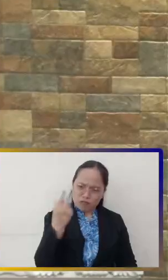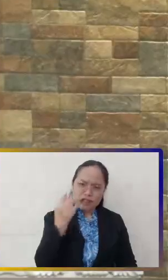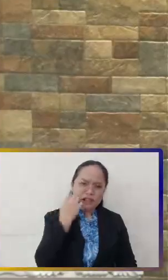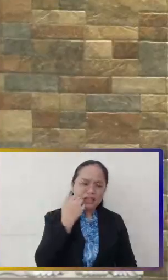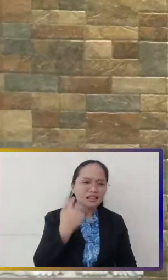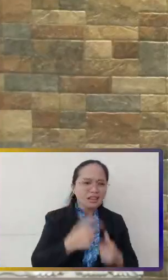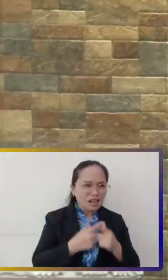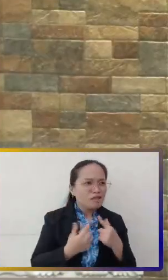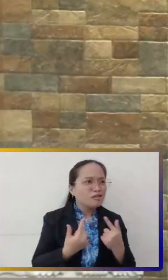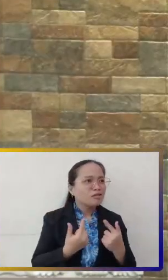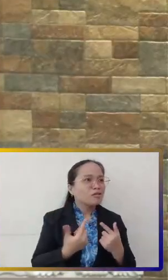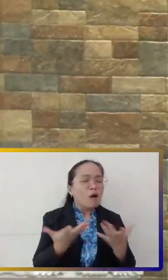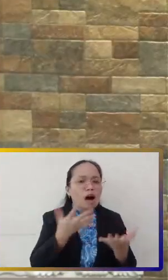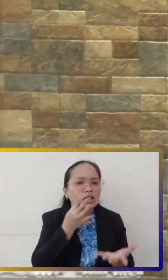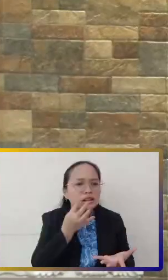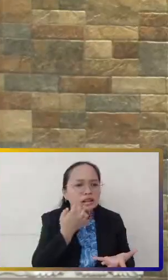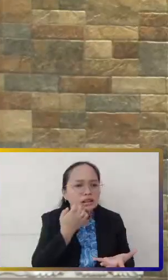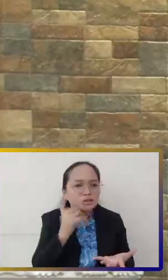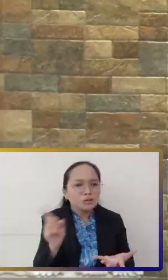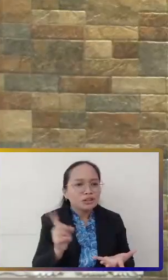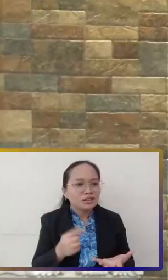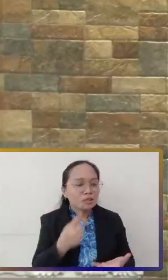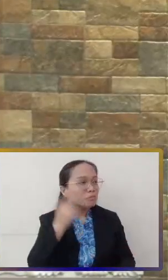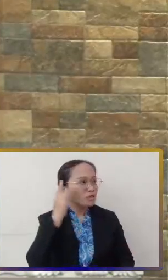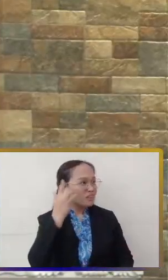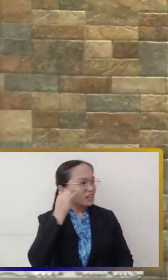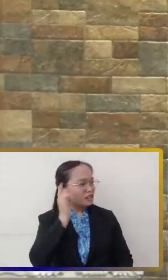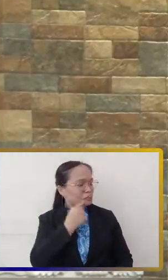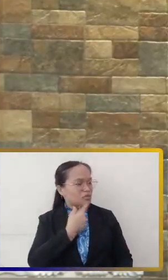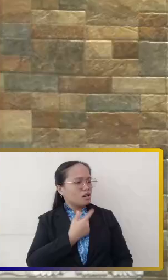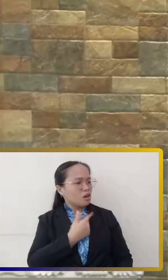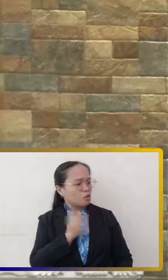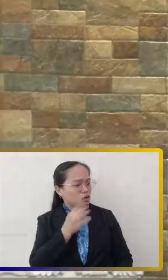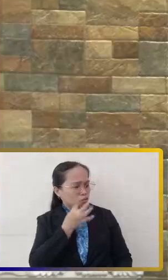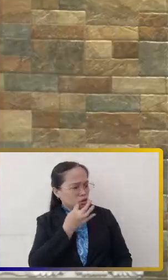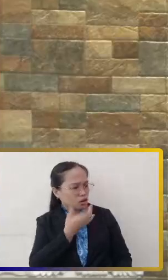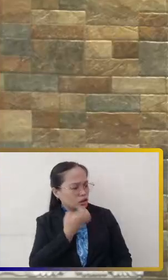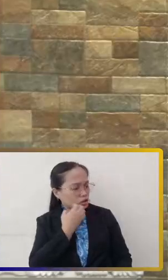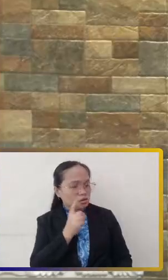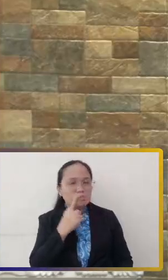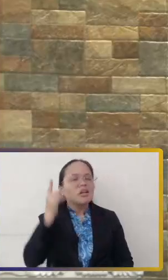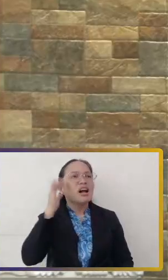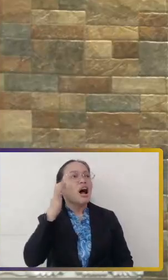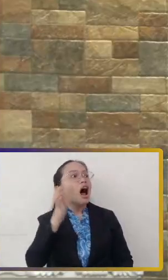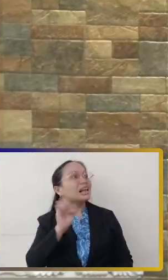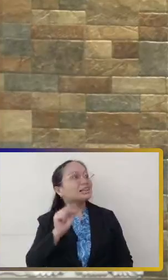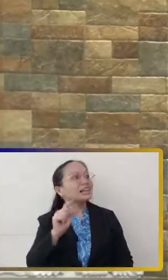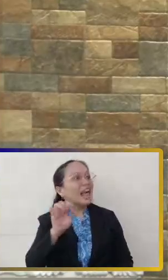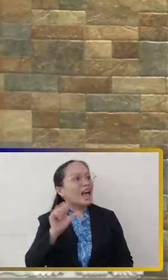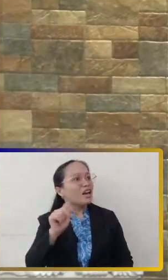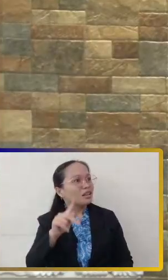Dali mo ko sa steakhouse. Boy, I'm telling you, dinala niya ako sa steakhouse, mga kapatid.